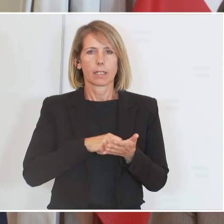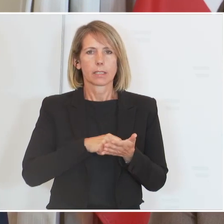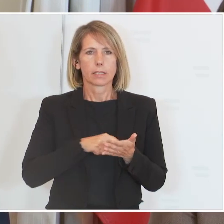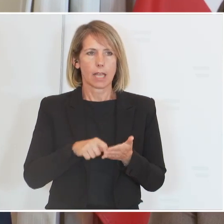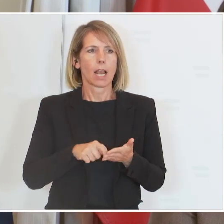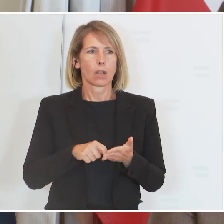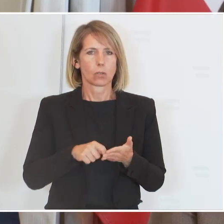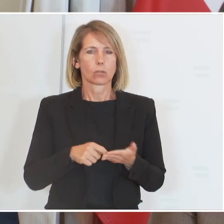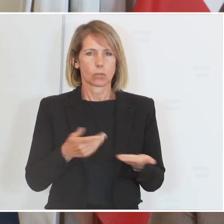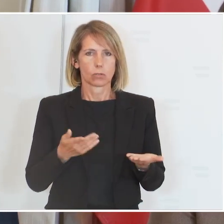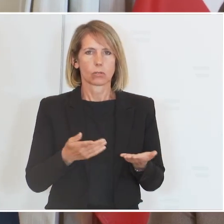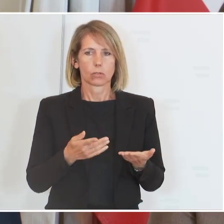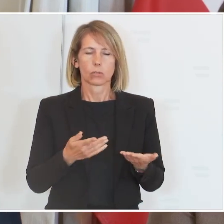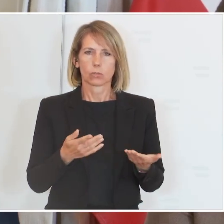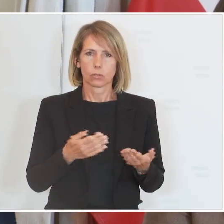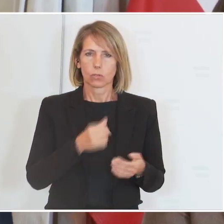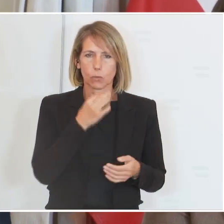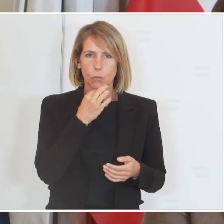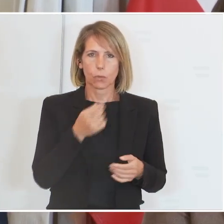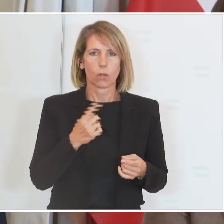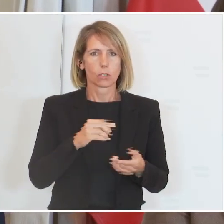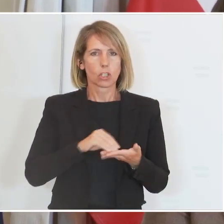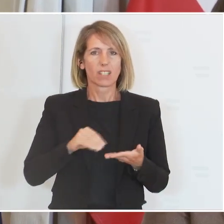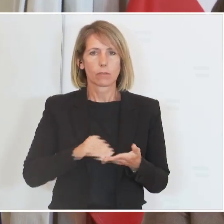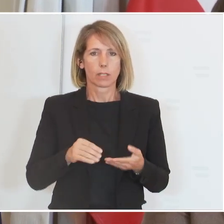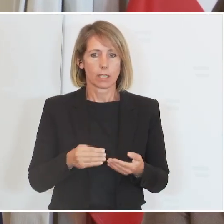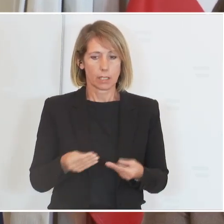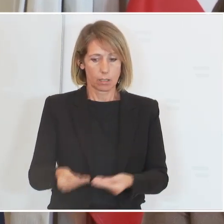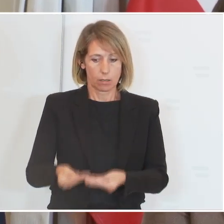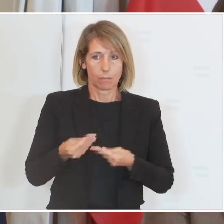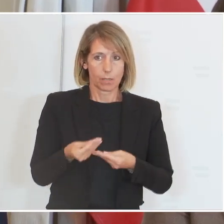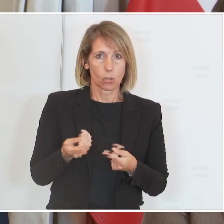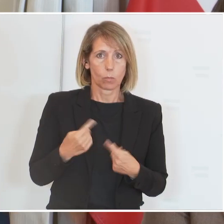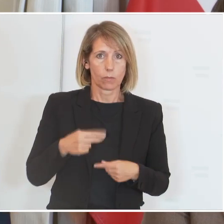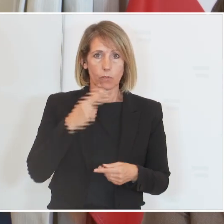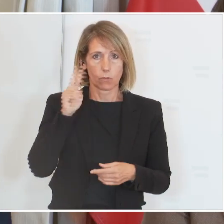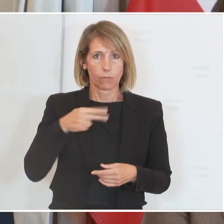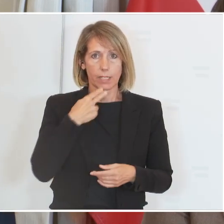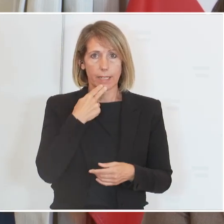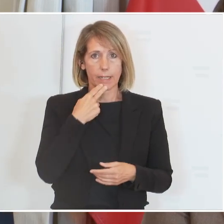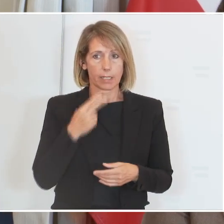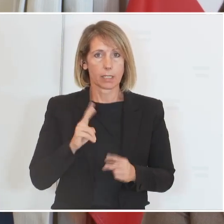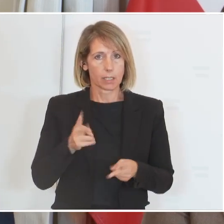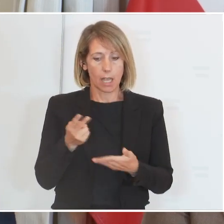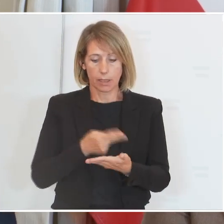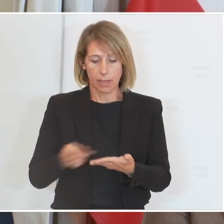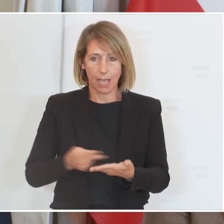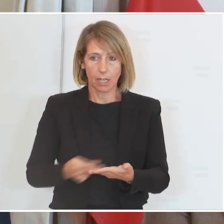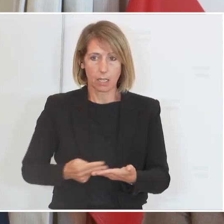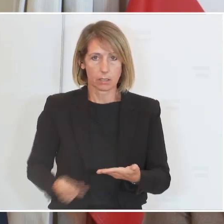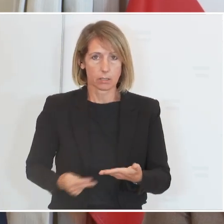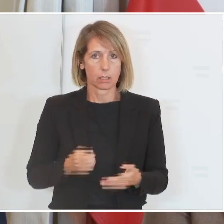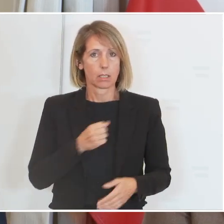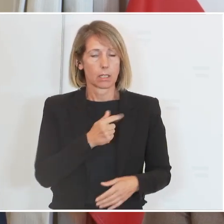der Wienenergie schriftlich der Bundesregierung übermittelt worden. Das nachzulesen, haben auch schon einige